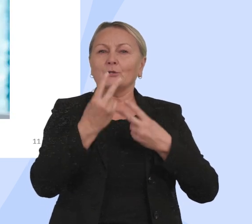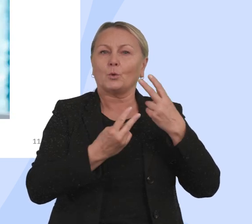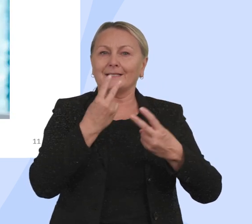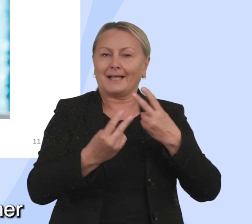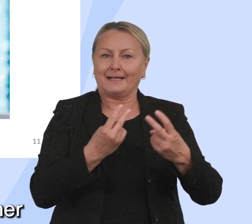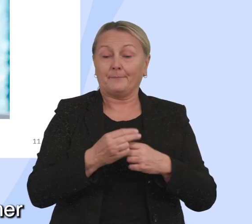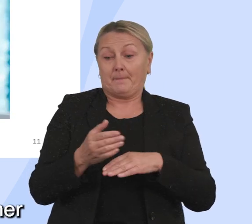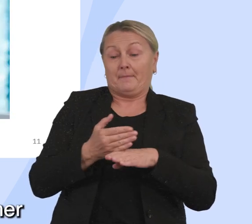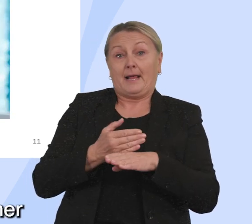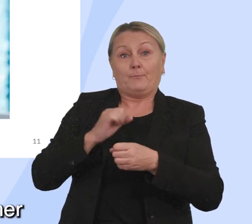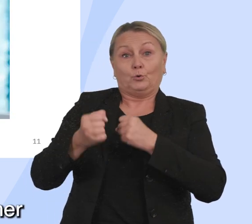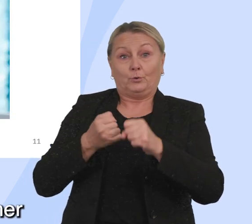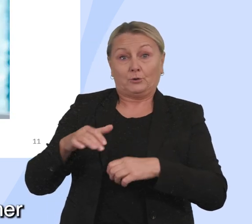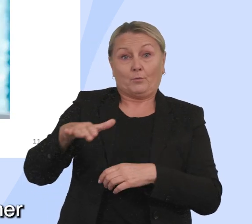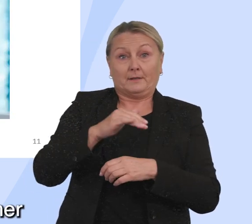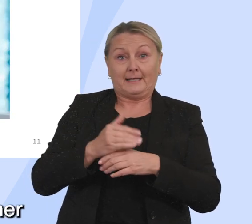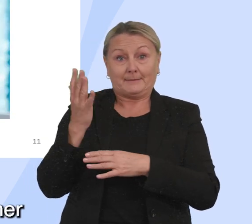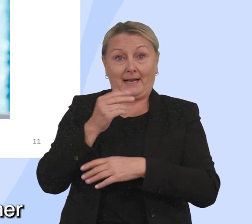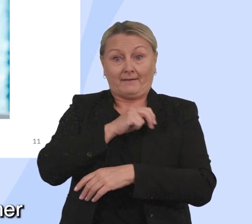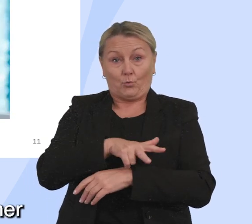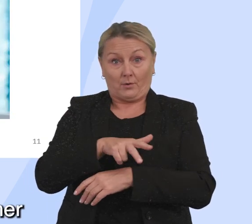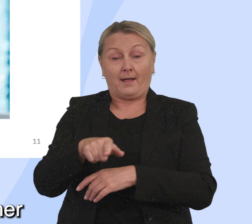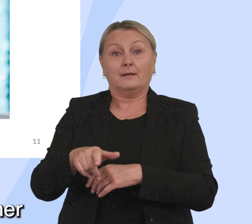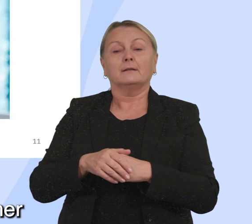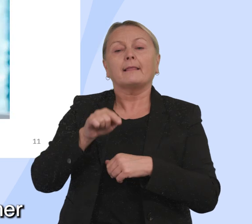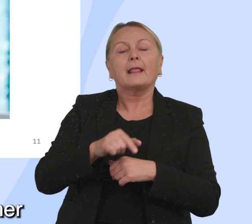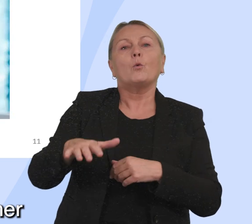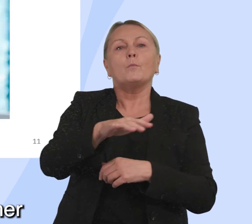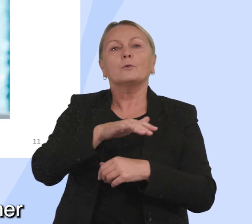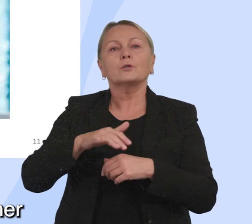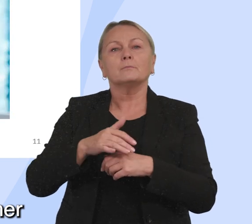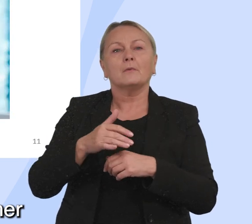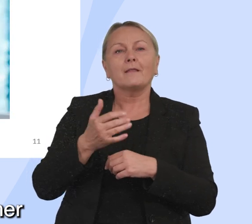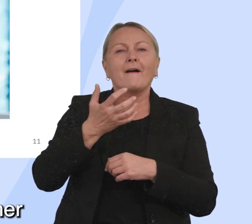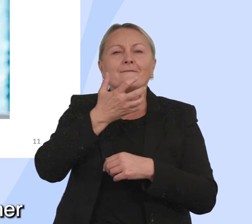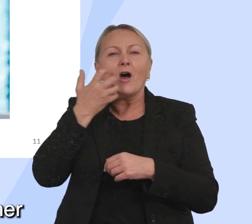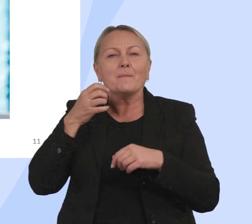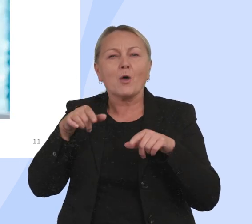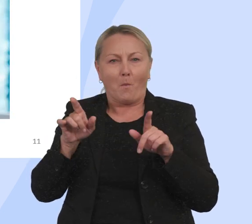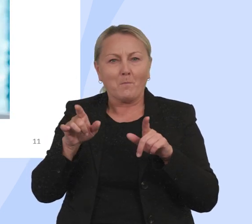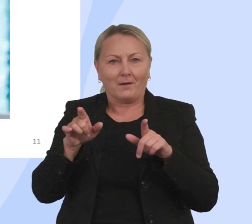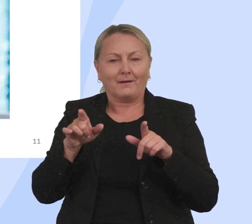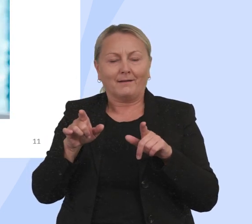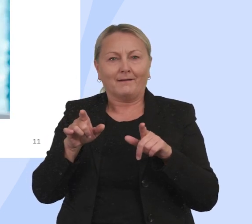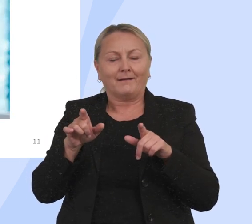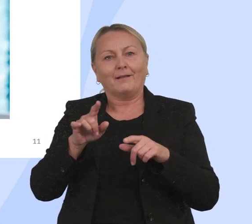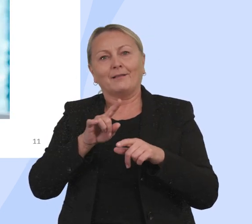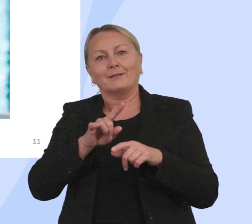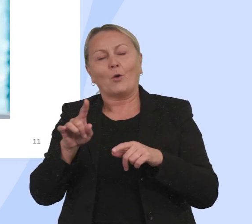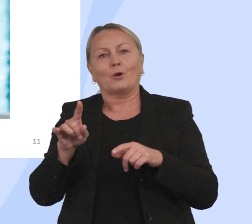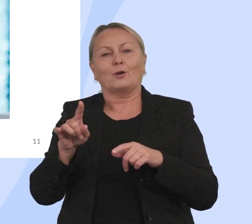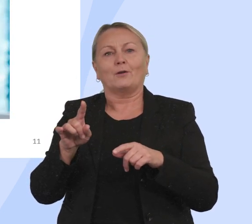spejlneuronerne sidder, det er det område, hvor man, som man varmer op, når man skal lave for eksempel en